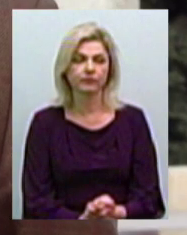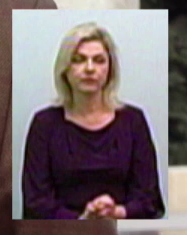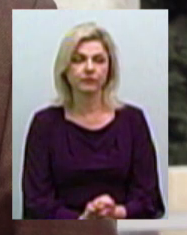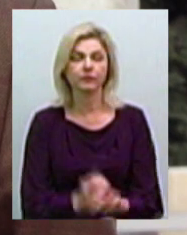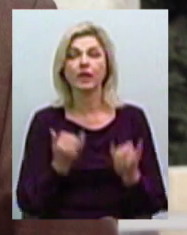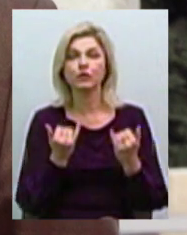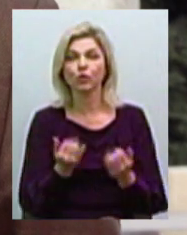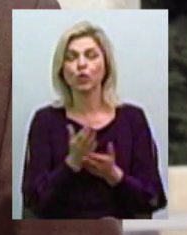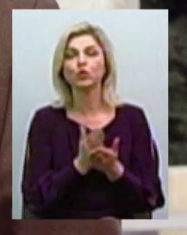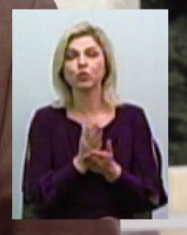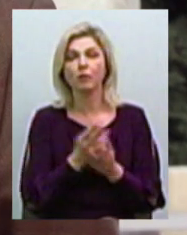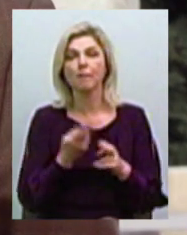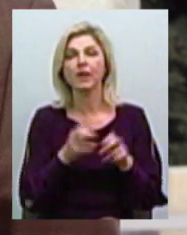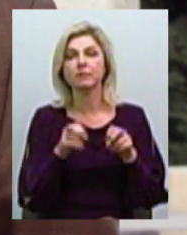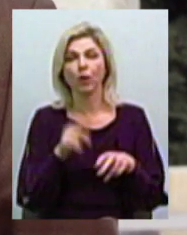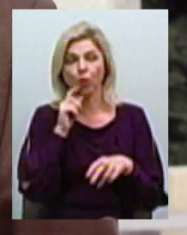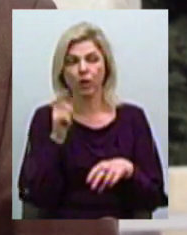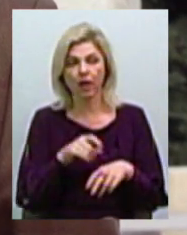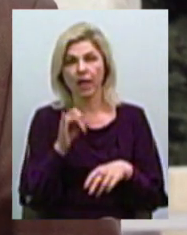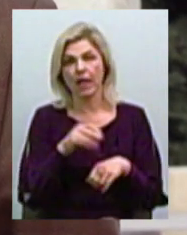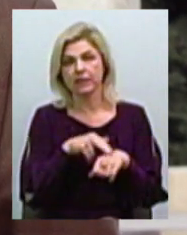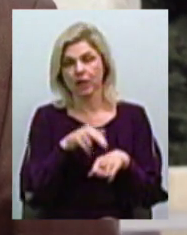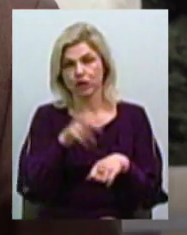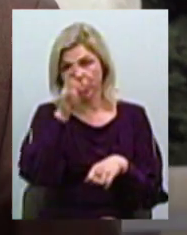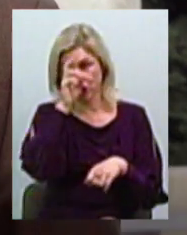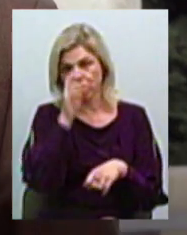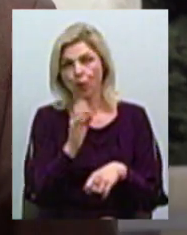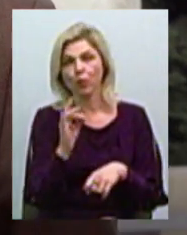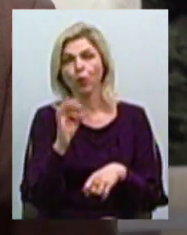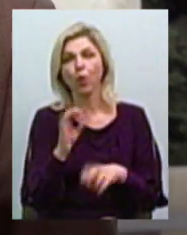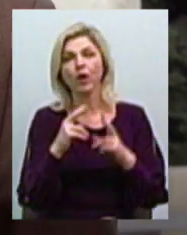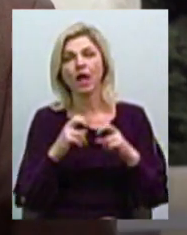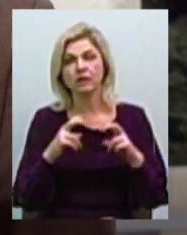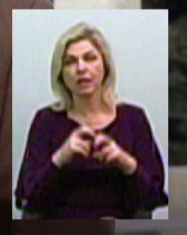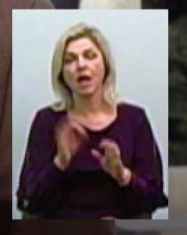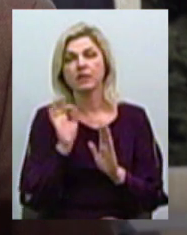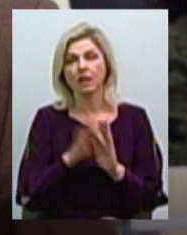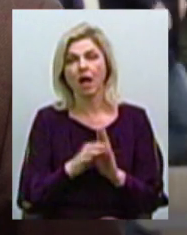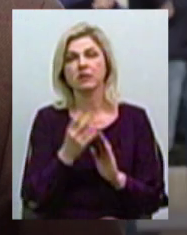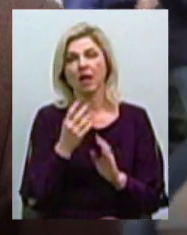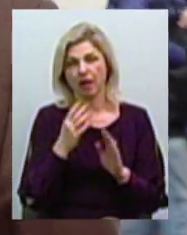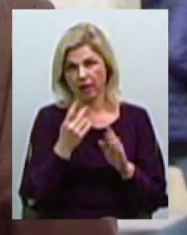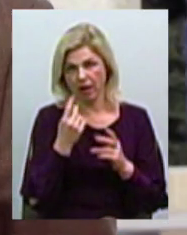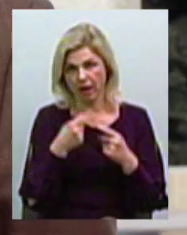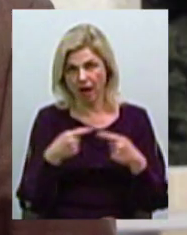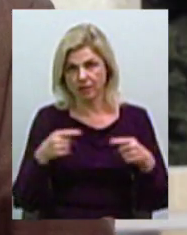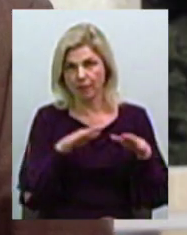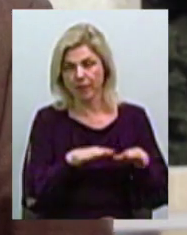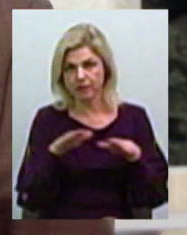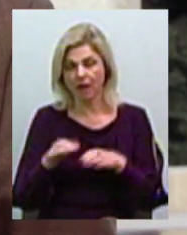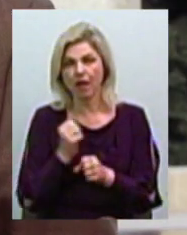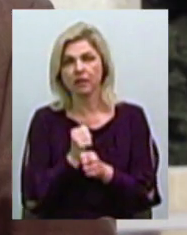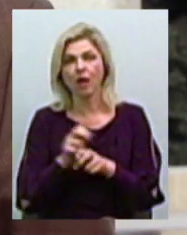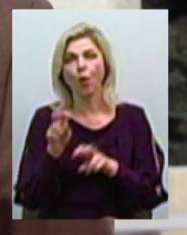Сьогодні Служба безпеки України та слідчі Державного бюро розслідувань відразу у кількох локаціях проводять обшуки